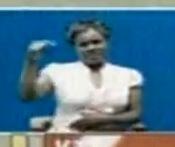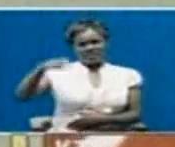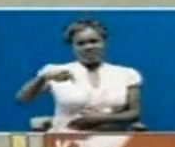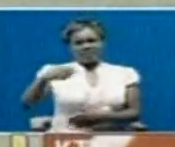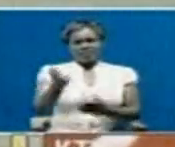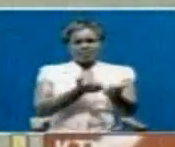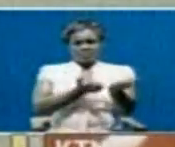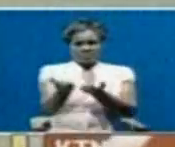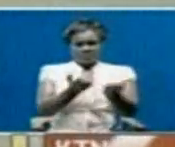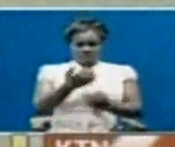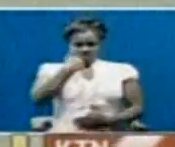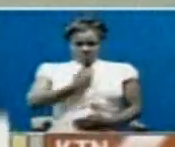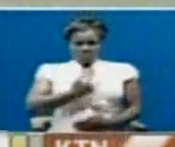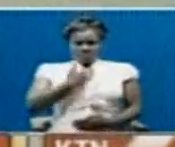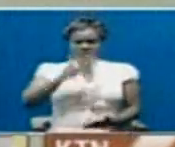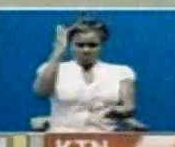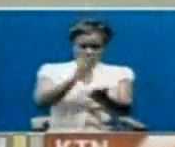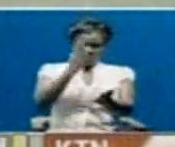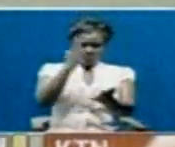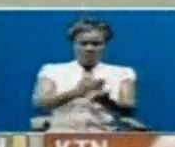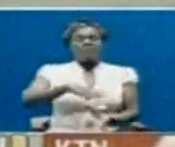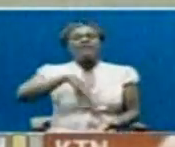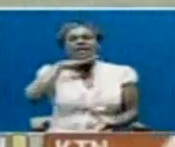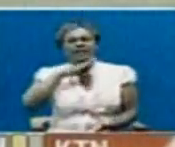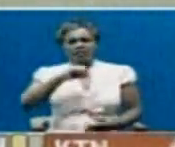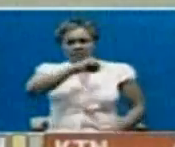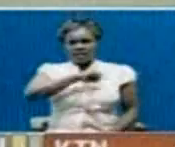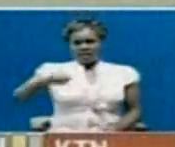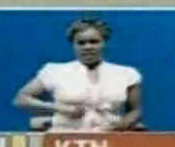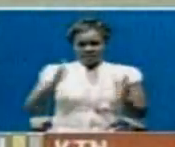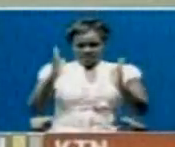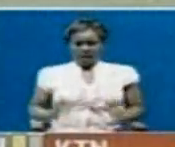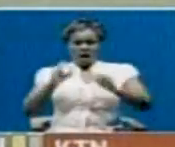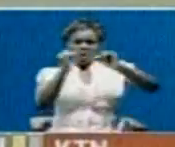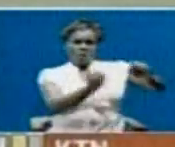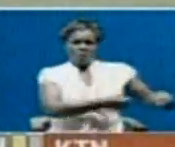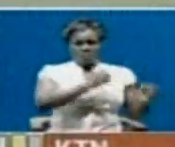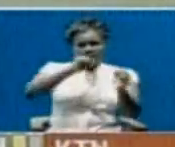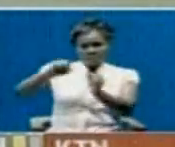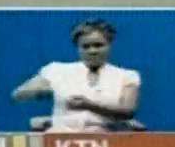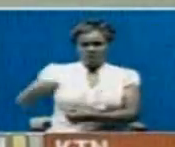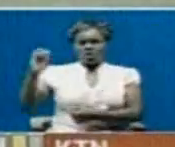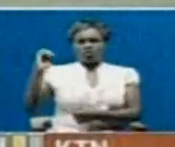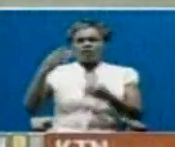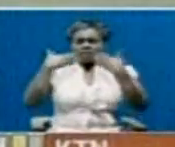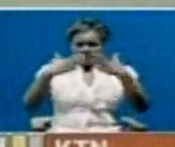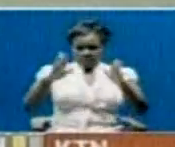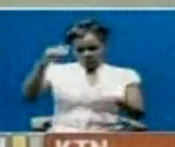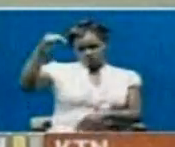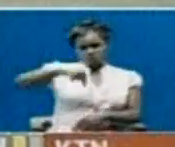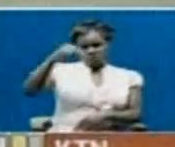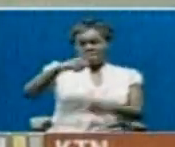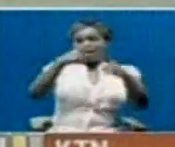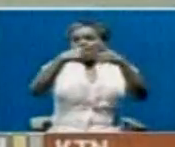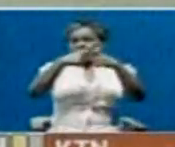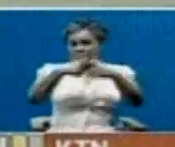Shughuli ya upasuaji ili kutathmini kilichosababisha kifo cha seneta wa Homabay mwendazake Otieno Kajwang imekamilika hii leo.